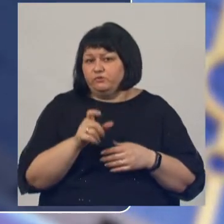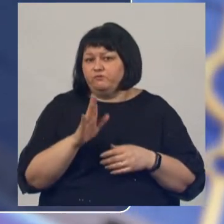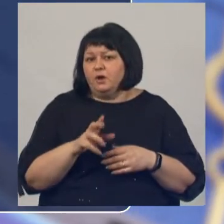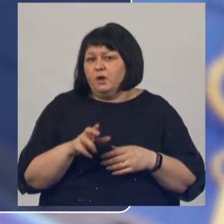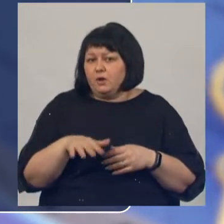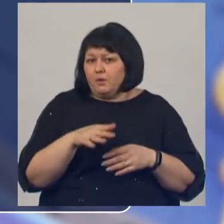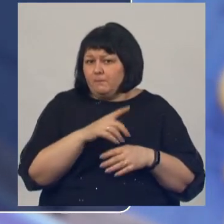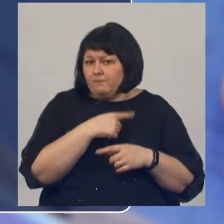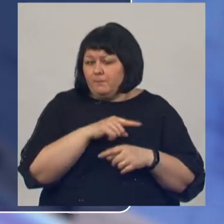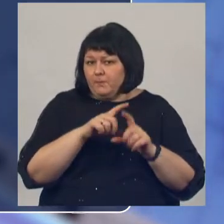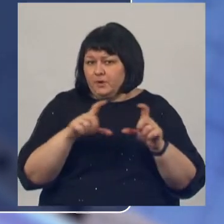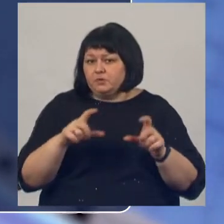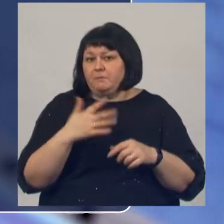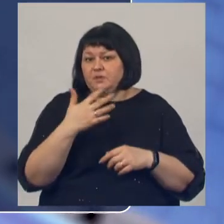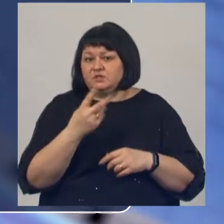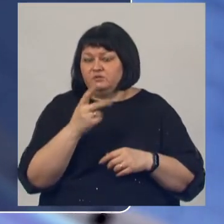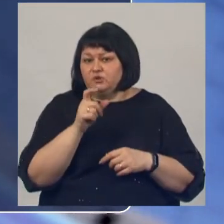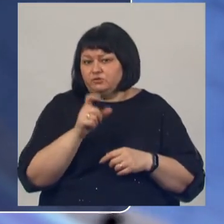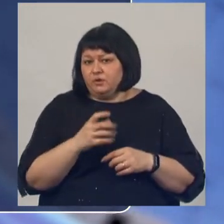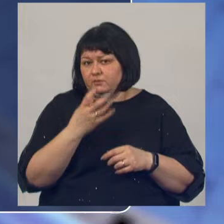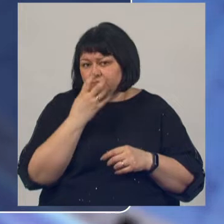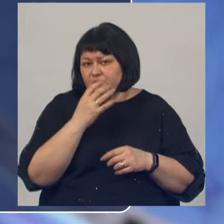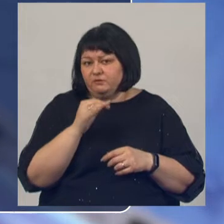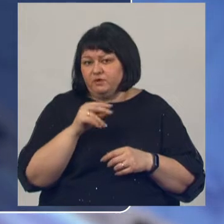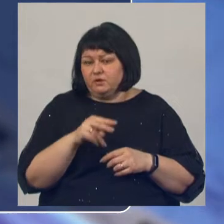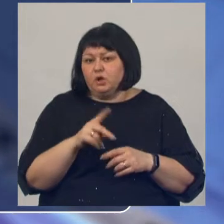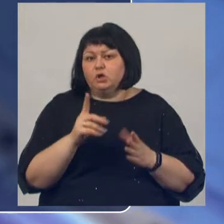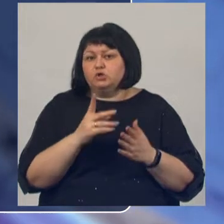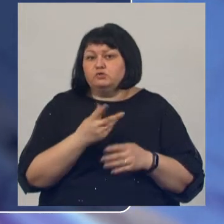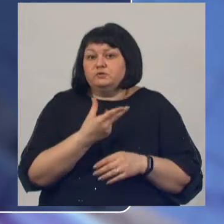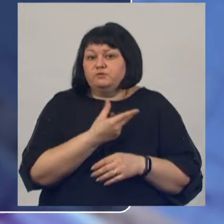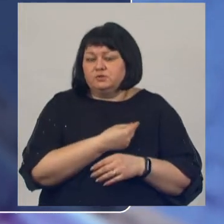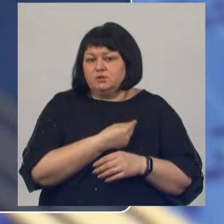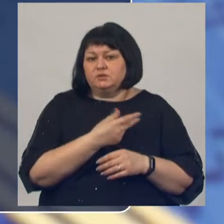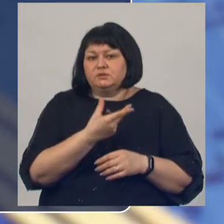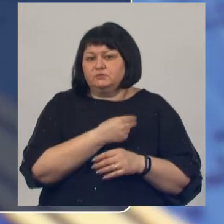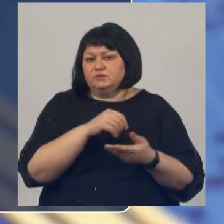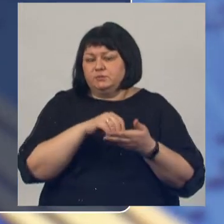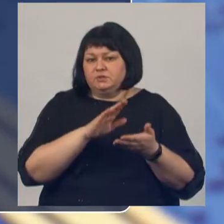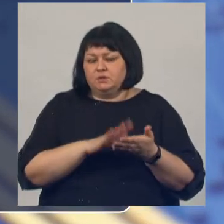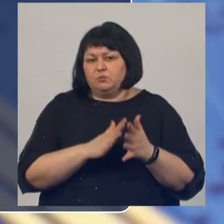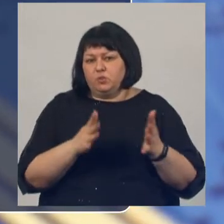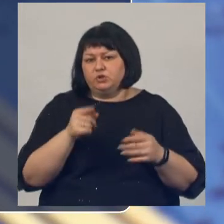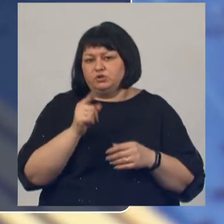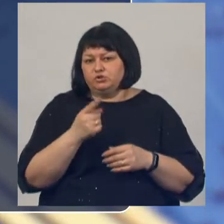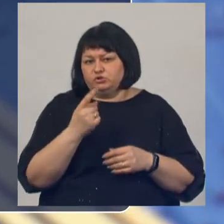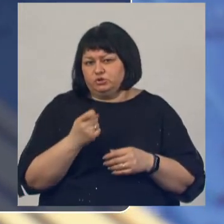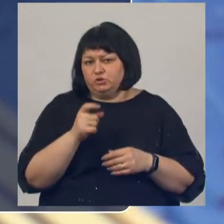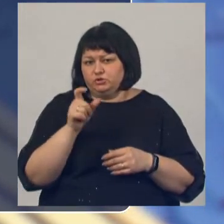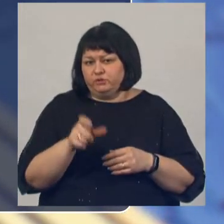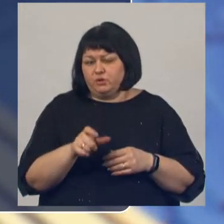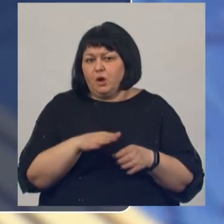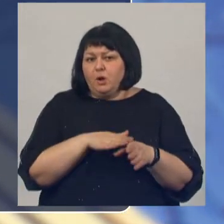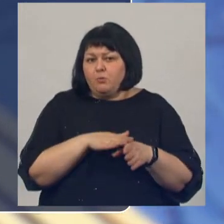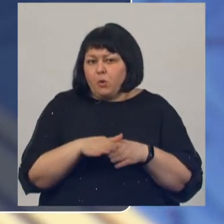из них 52 подключены к аппаратам и в.л. что касается вакцинации за сутки на прививку записались более 1100 человек полный